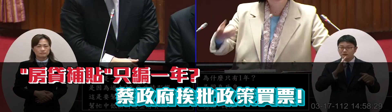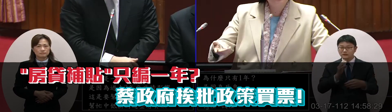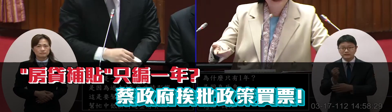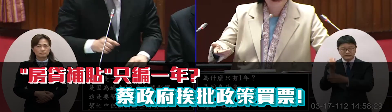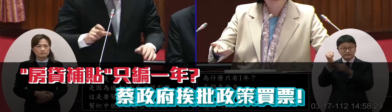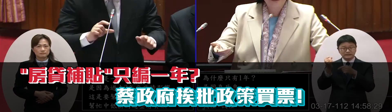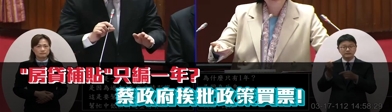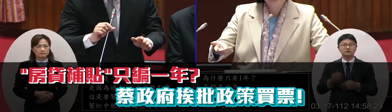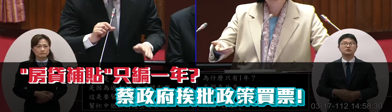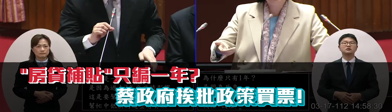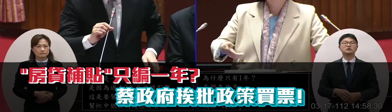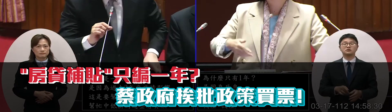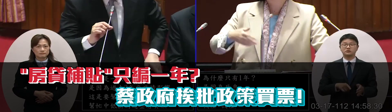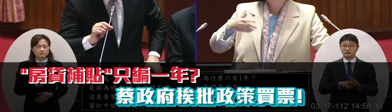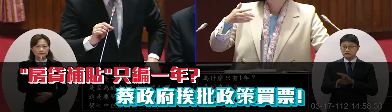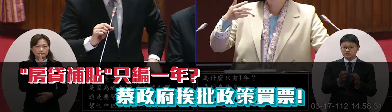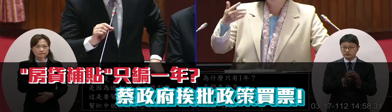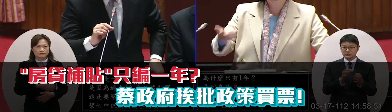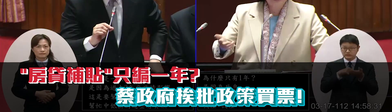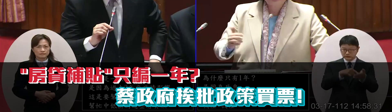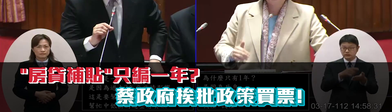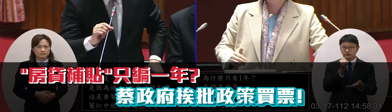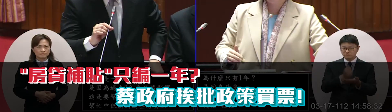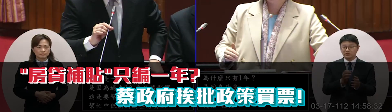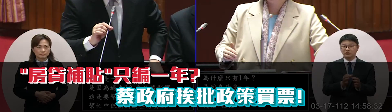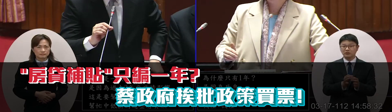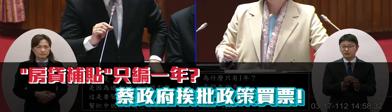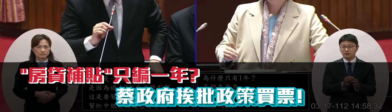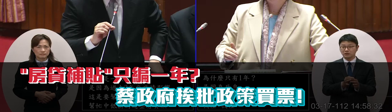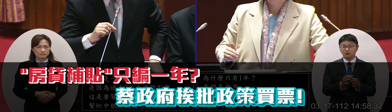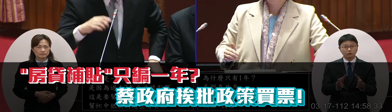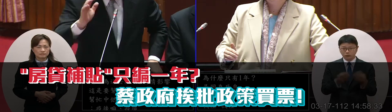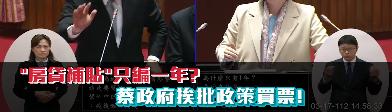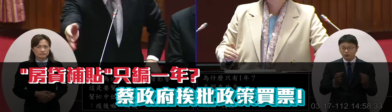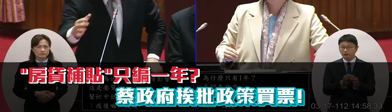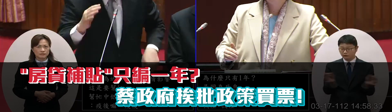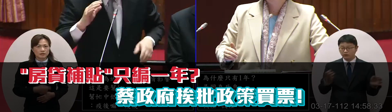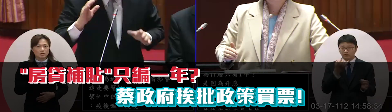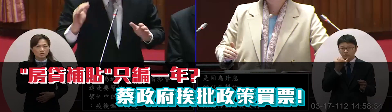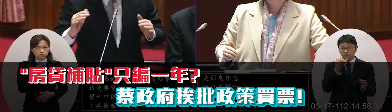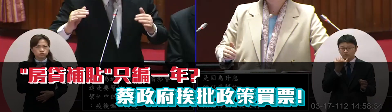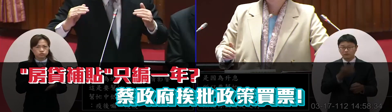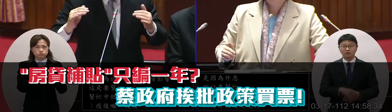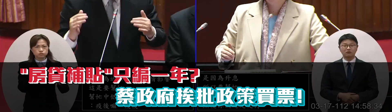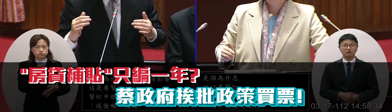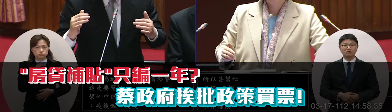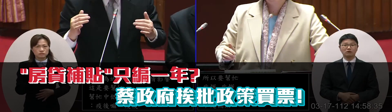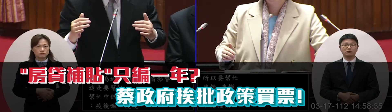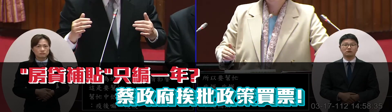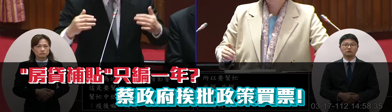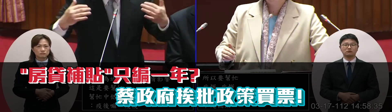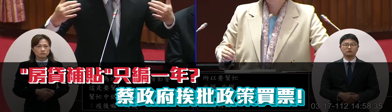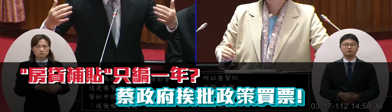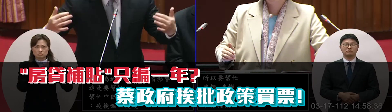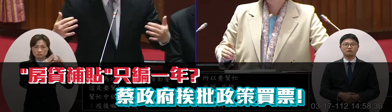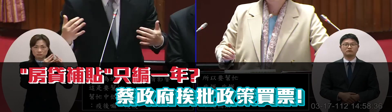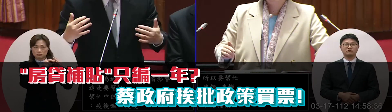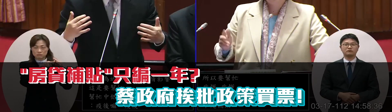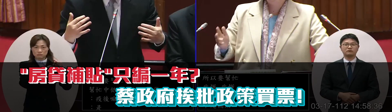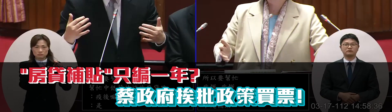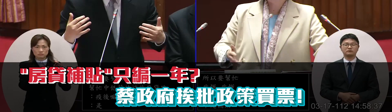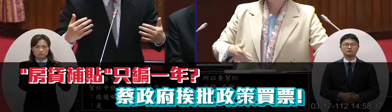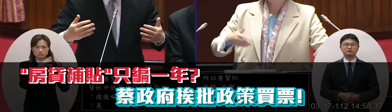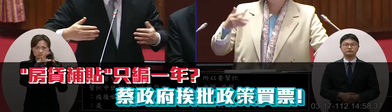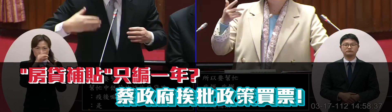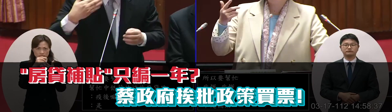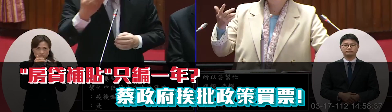是直接发给他们， 是， 然后不用来申请， 要的，我们到时候是由银行端哦去筛选